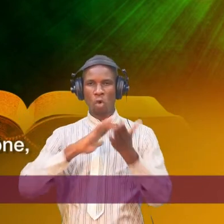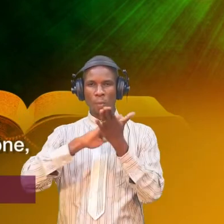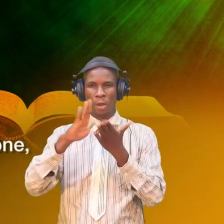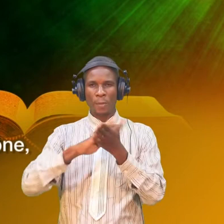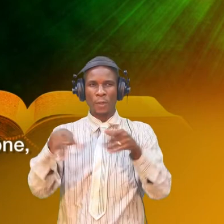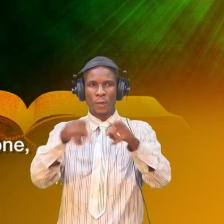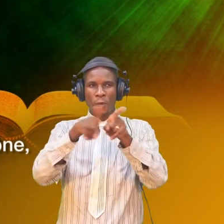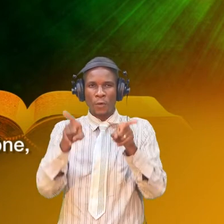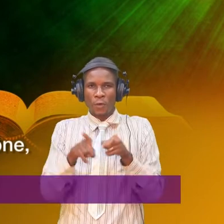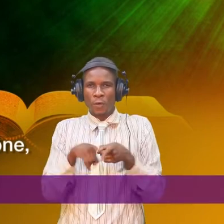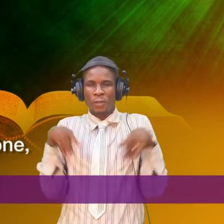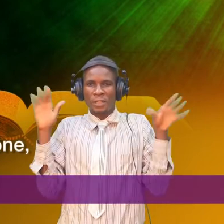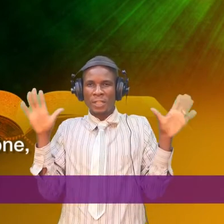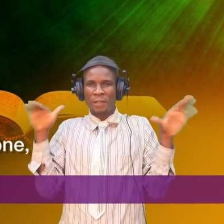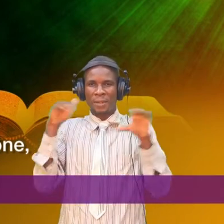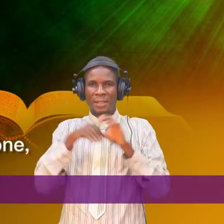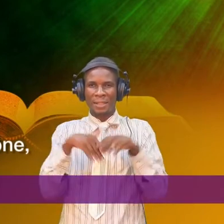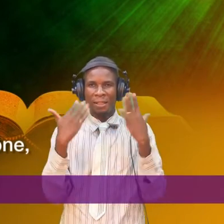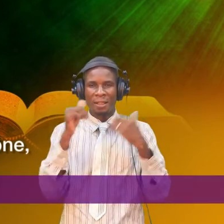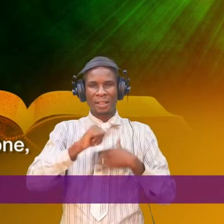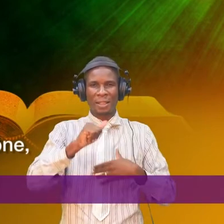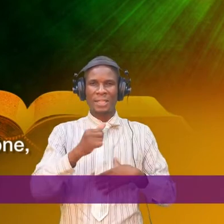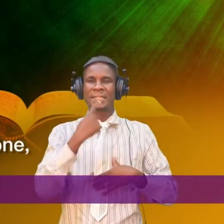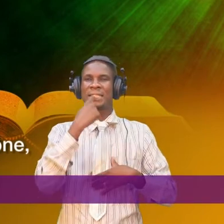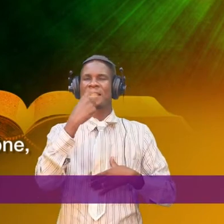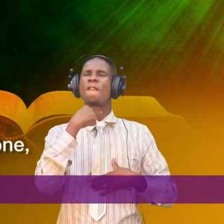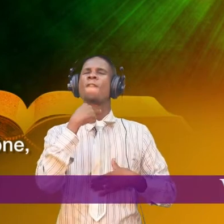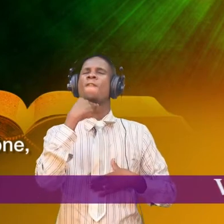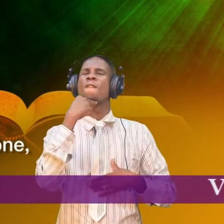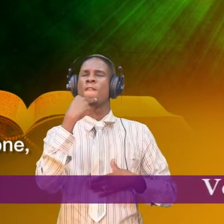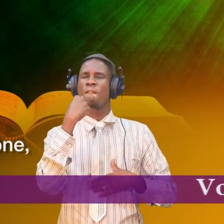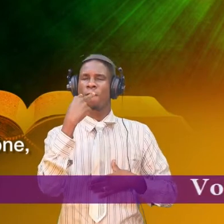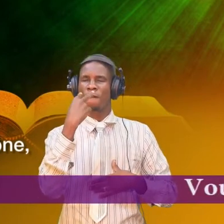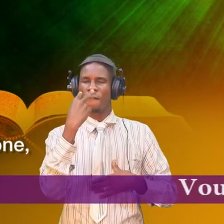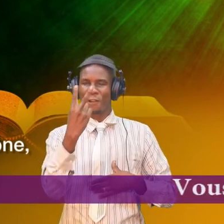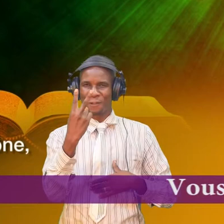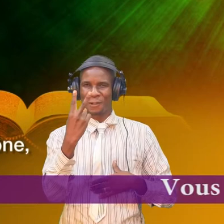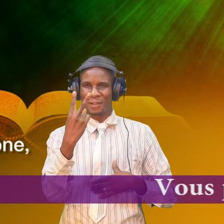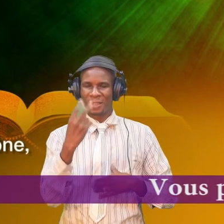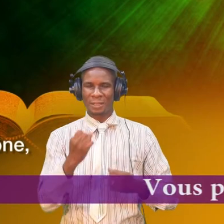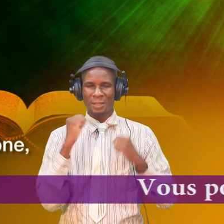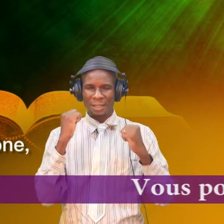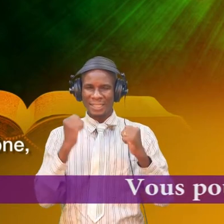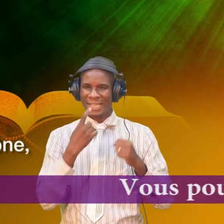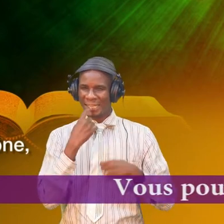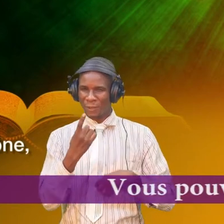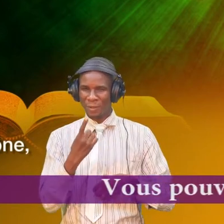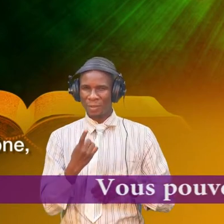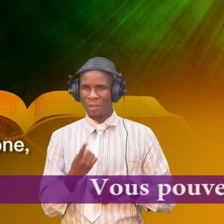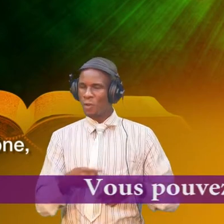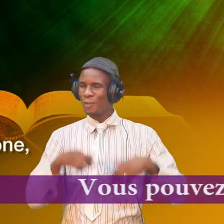mavazi meupe, wana matawi ya mitende mikononi mwao, waakilia kwa sauti kuu